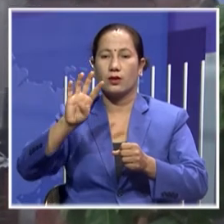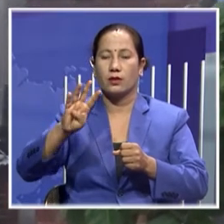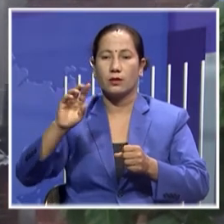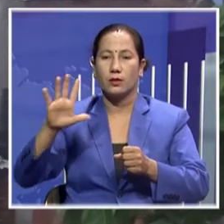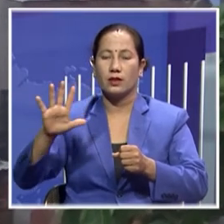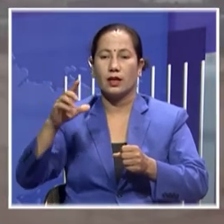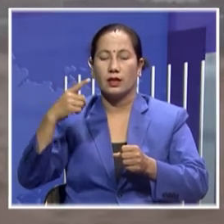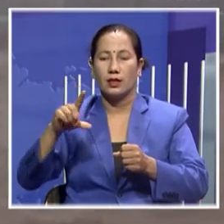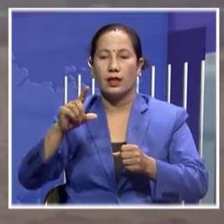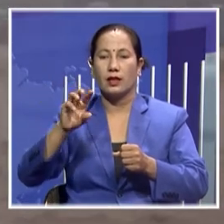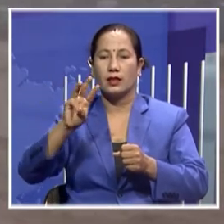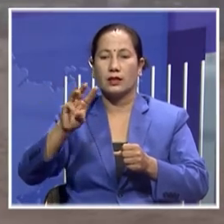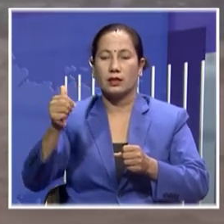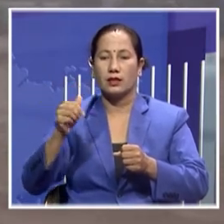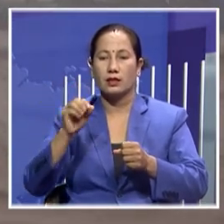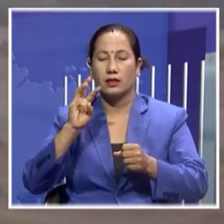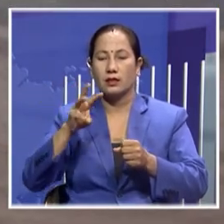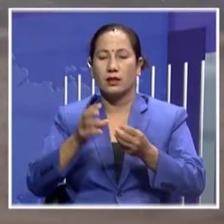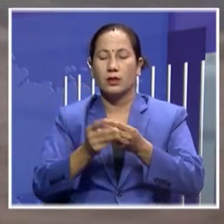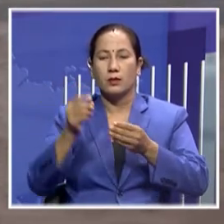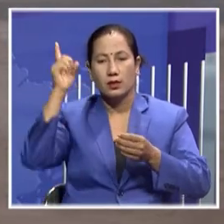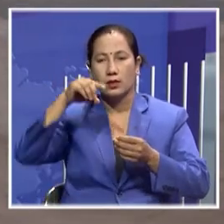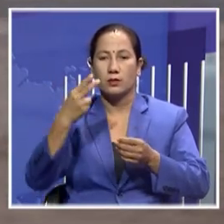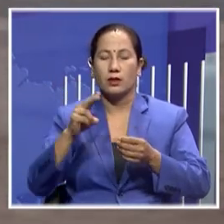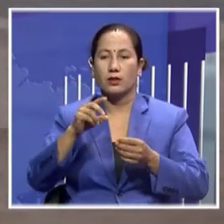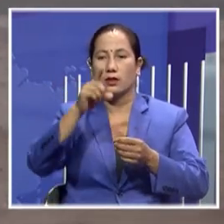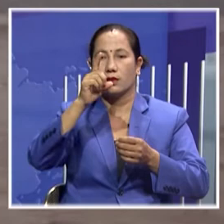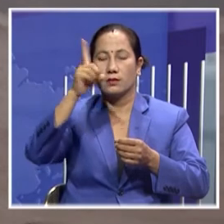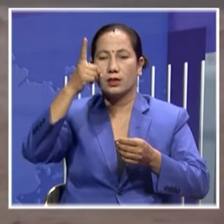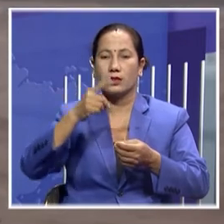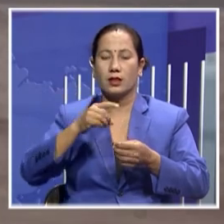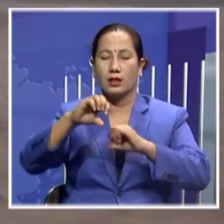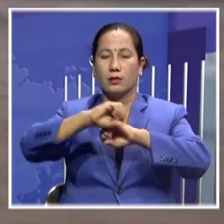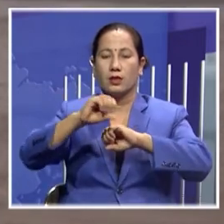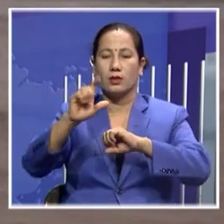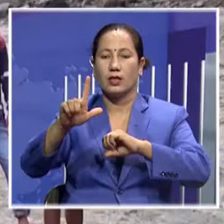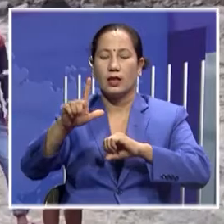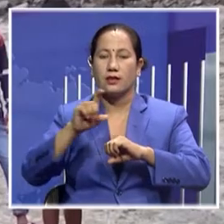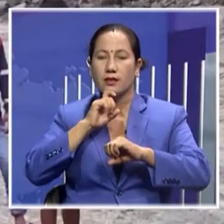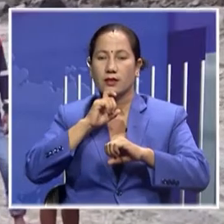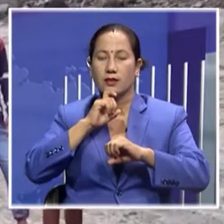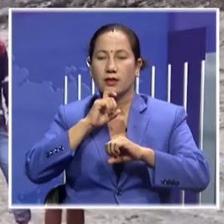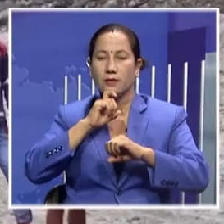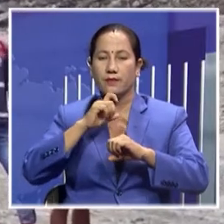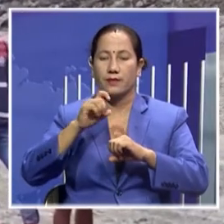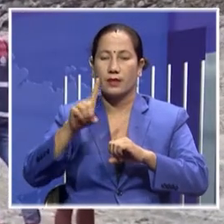90,45,36,000 रुपियाँ बराबरको क्षति भएको छ। गत वैशाख 1 गतेदेखि भदौ 7 गतेसम्मको विपदका